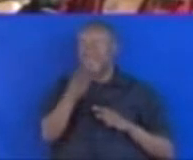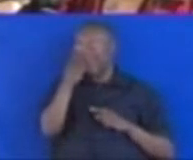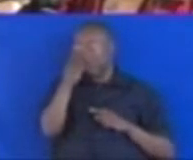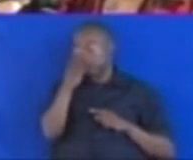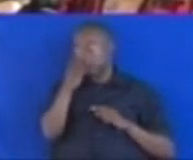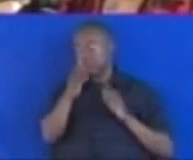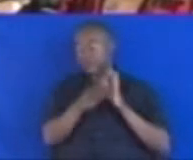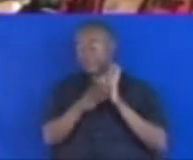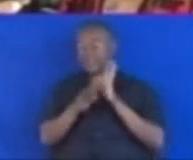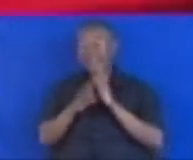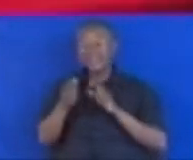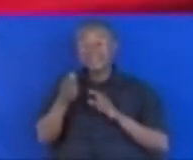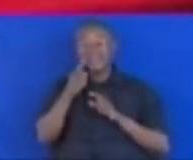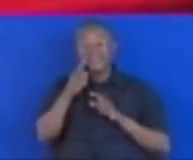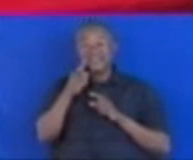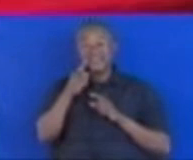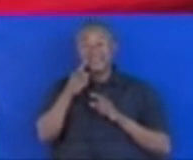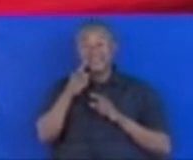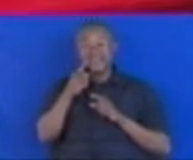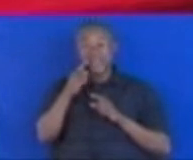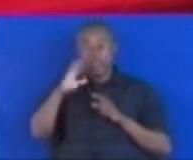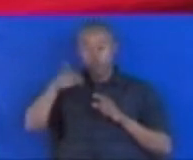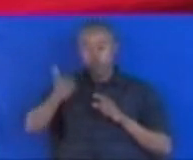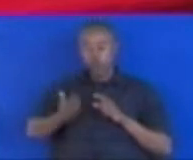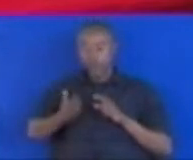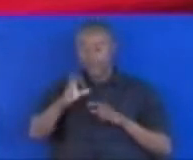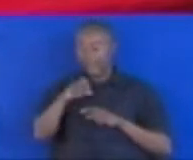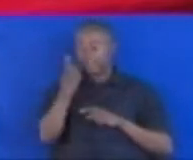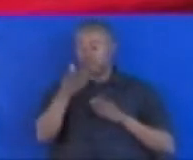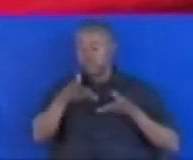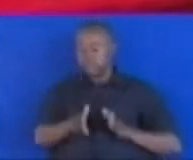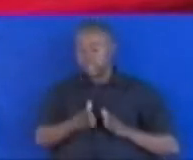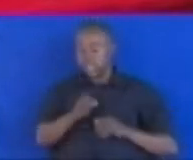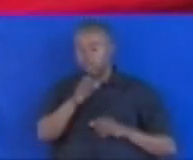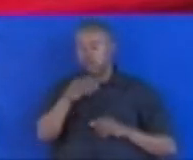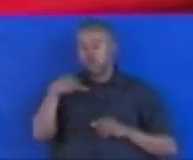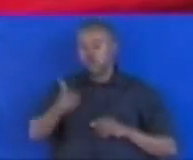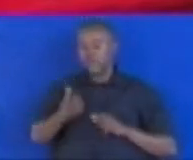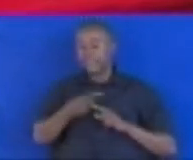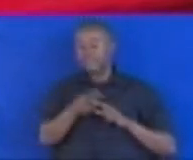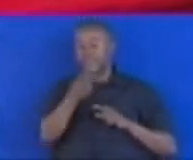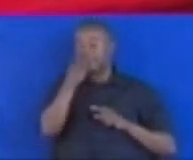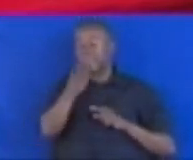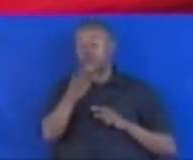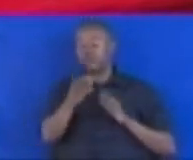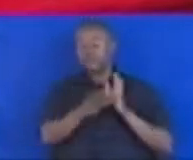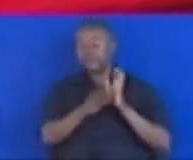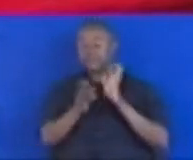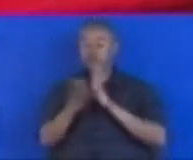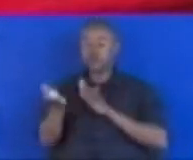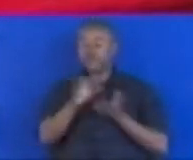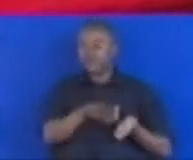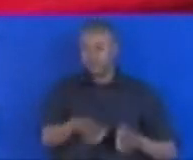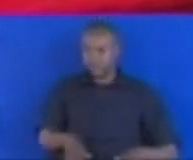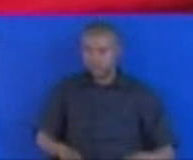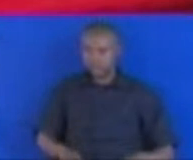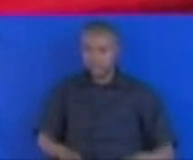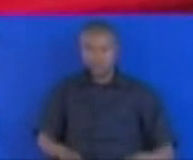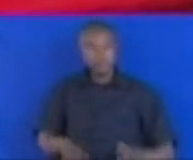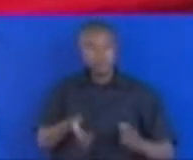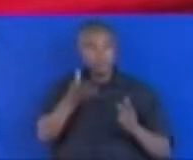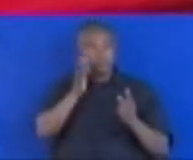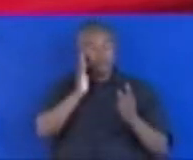hai 100,000, wakati lengo namba 3 sehemu ya kwanza la malengo yani SDG inataka kufikia